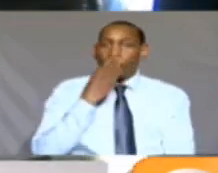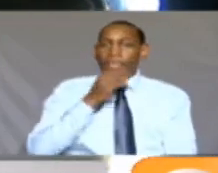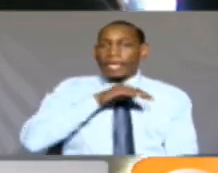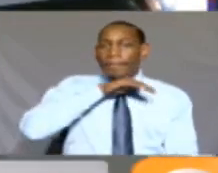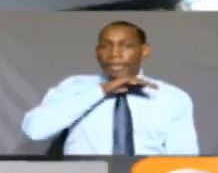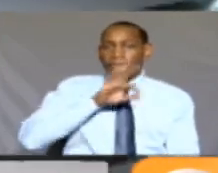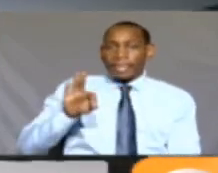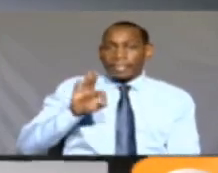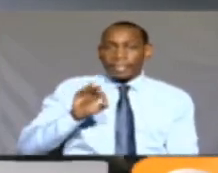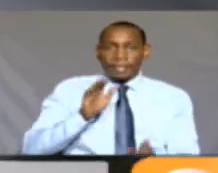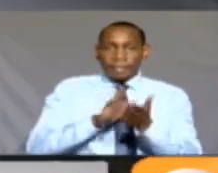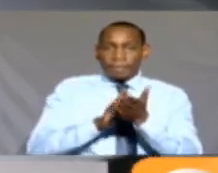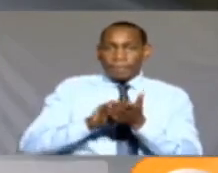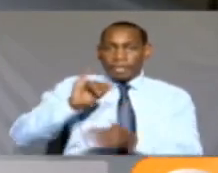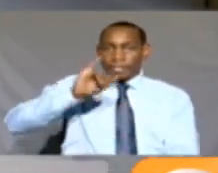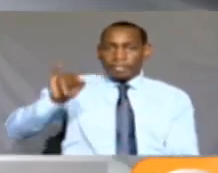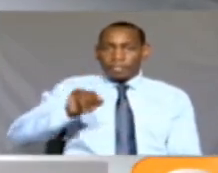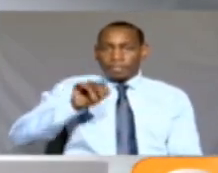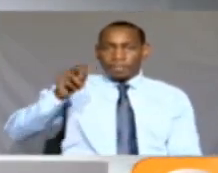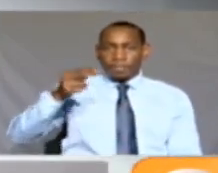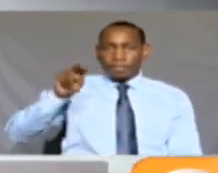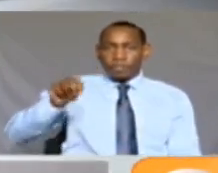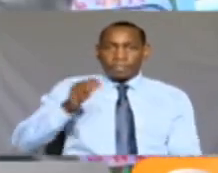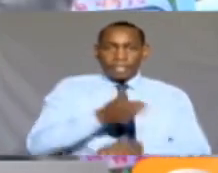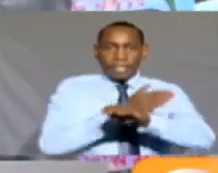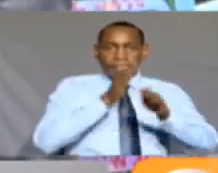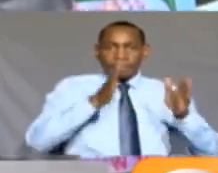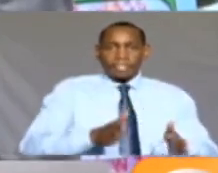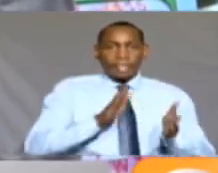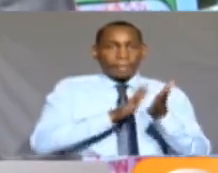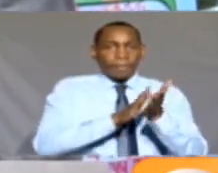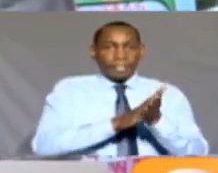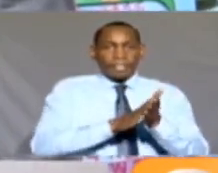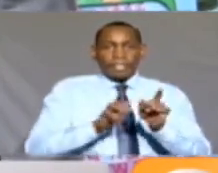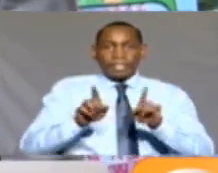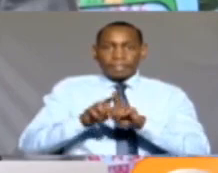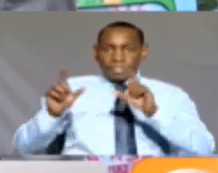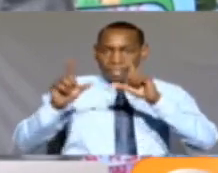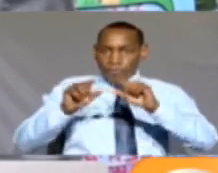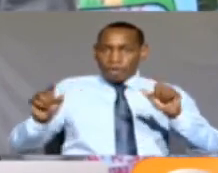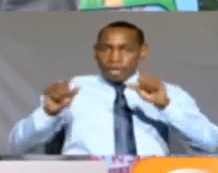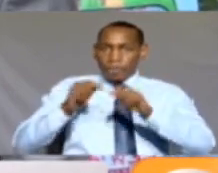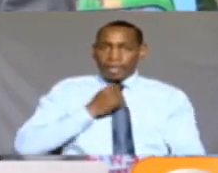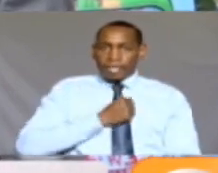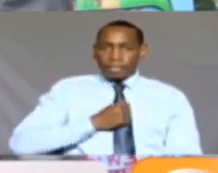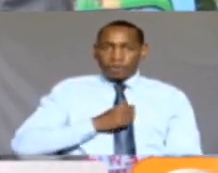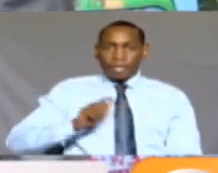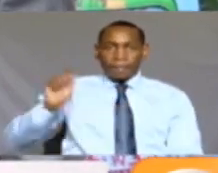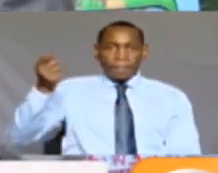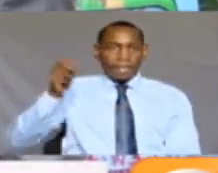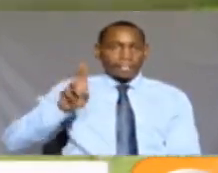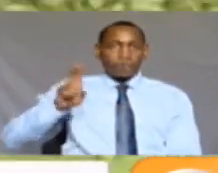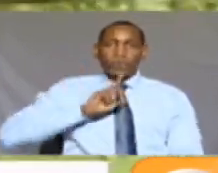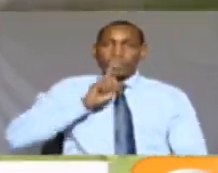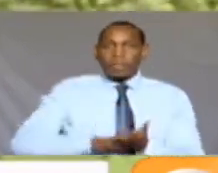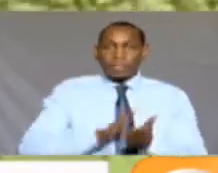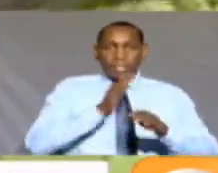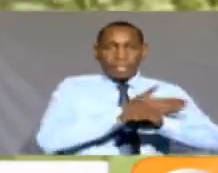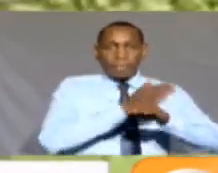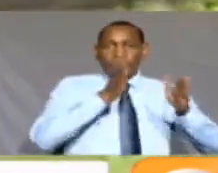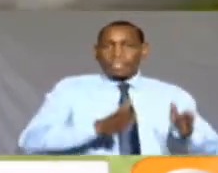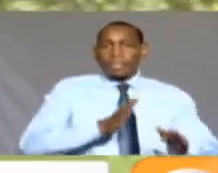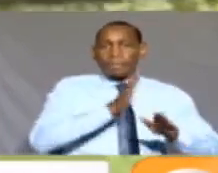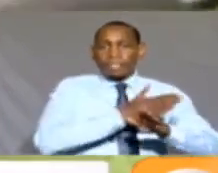Odinga wamemuomboleza De Matthew kama mwimbaji aliyesifika. Katika risala yake ya rambirambi, Rais Kenyatta alimtaja marehemu